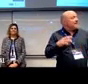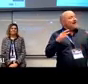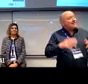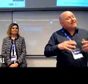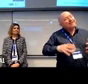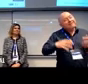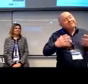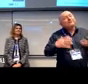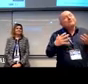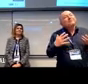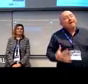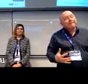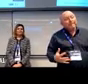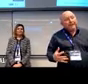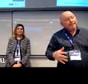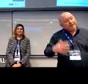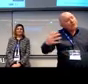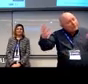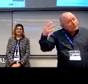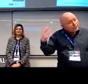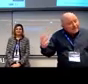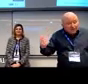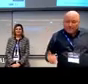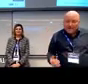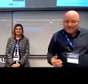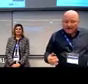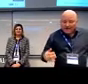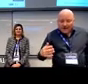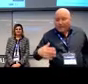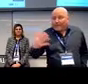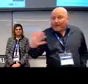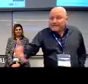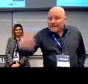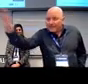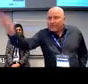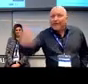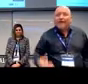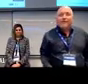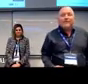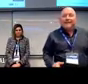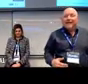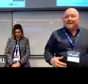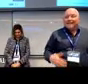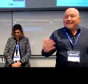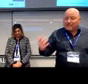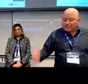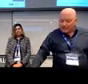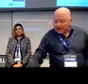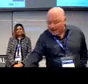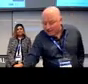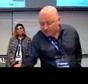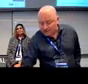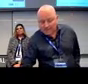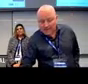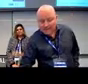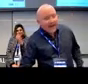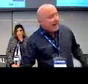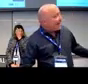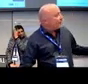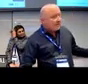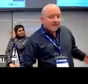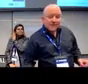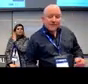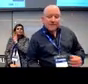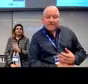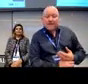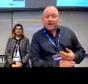plus grand défi, c'est le défi du temps. Parce qu'on a tous des jobs à faire, on enseigne, donc on rencontre des étudiants à chaque semaine,